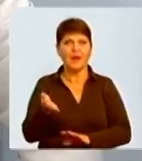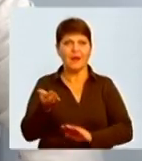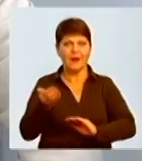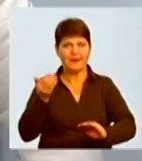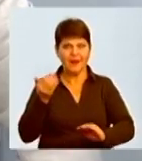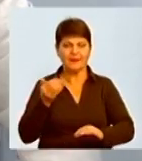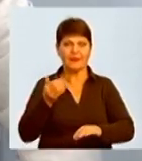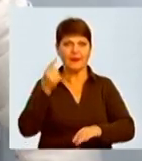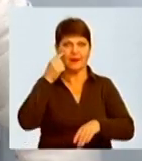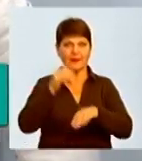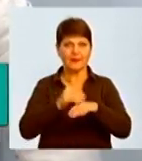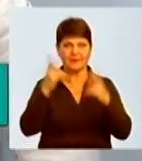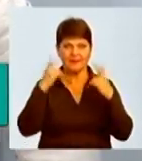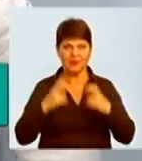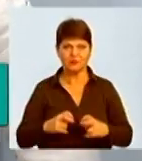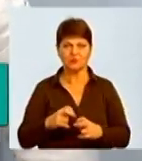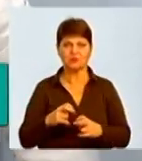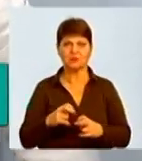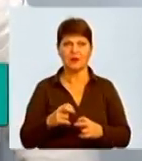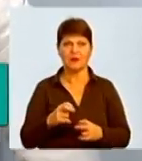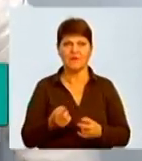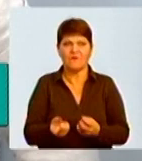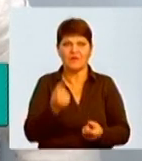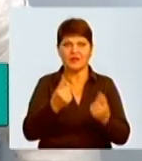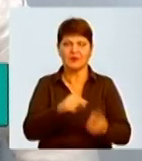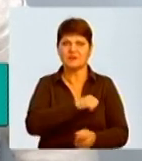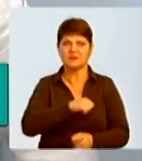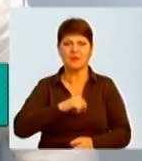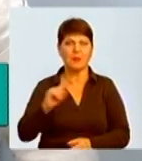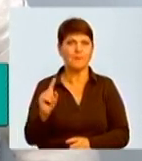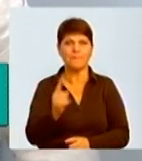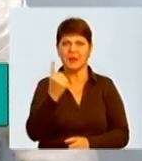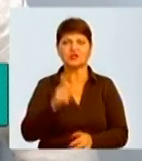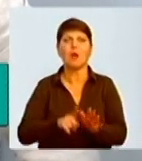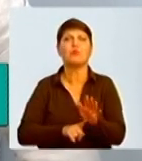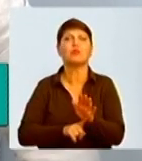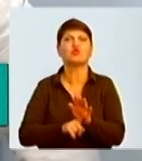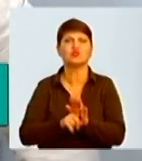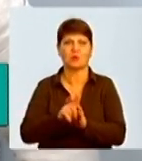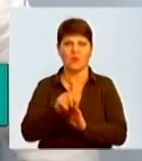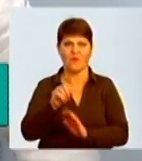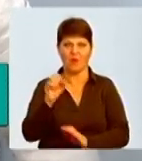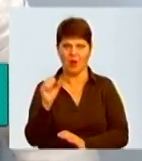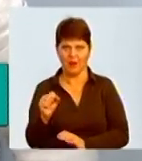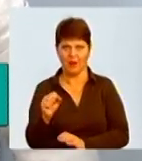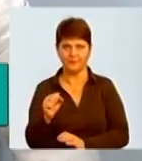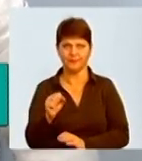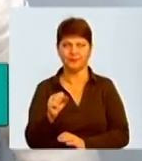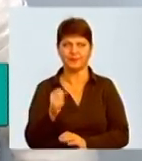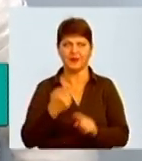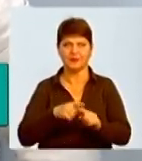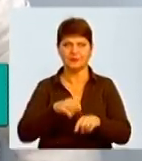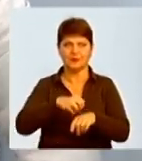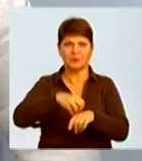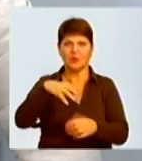молочної залози підразуміває під собою виявлення саме першої стадії, початкової, першої А. Перша А-стадія – це пухлина до